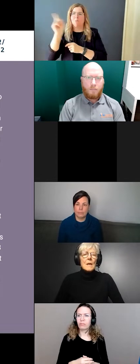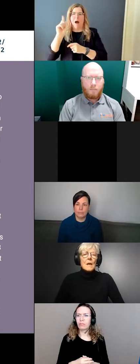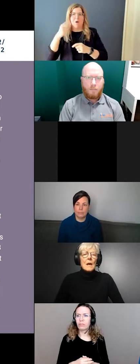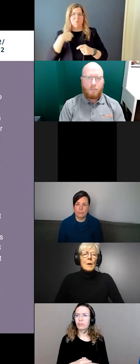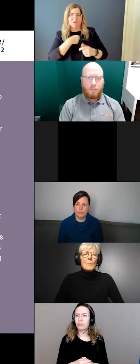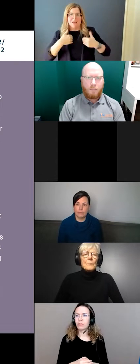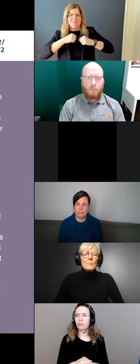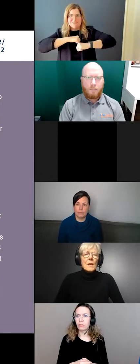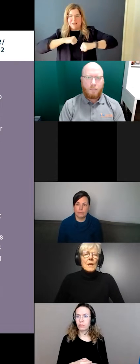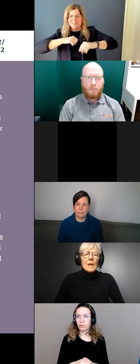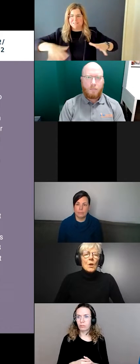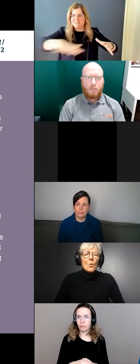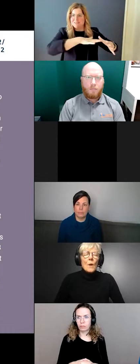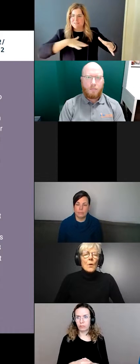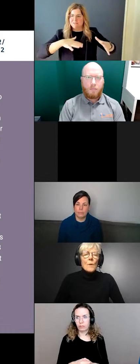Donc,